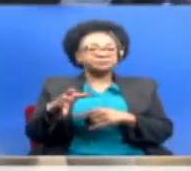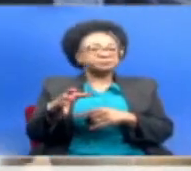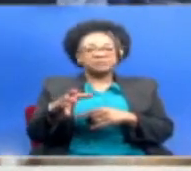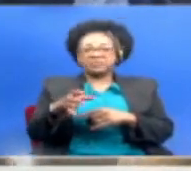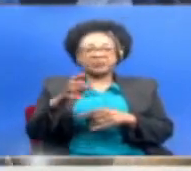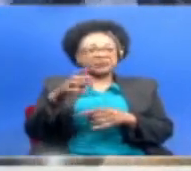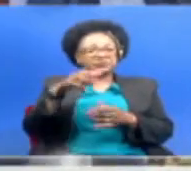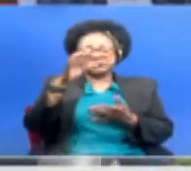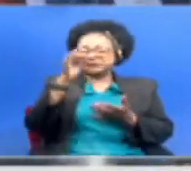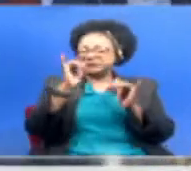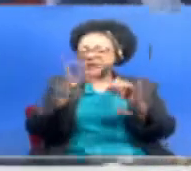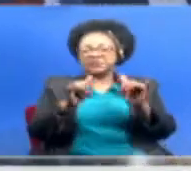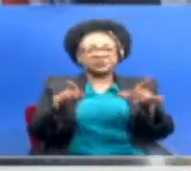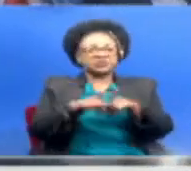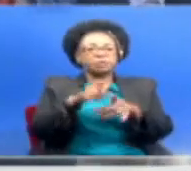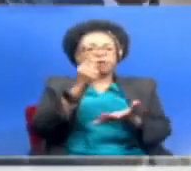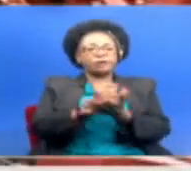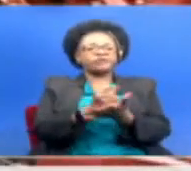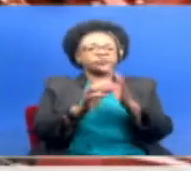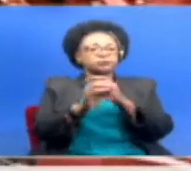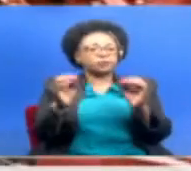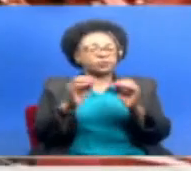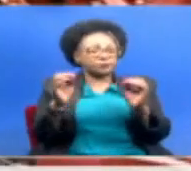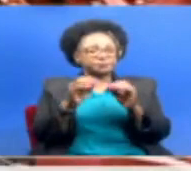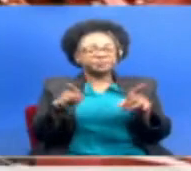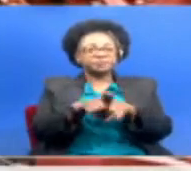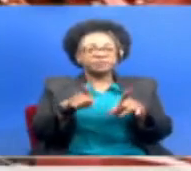moja, huku naibu akihamishwa kutoka